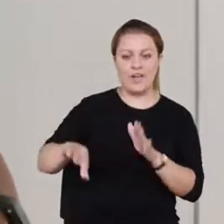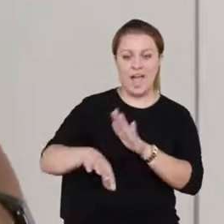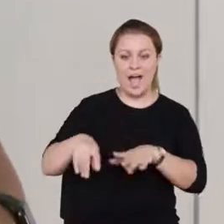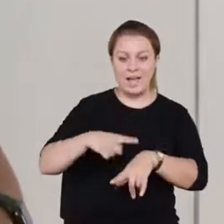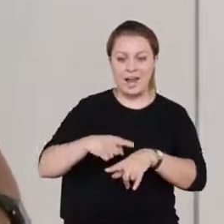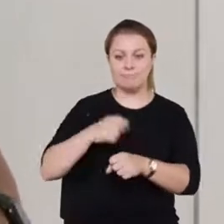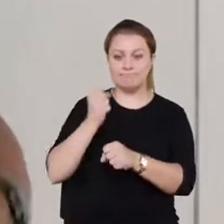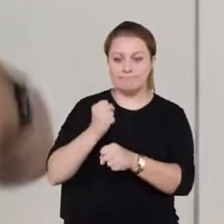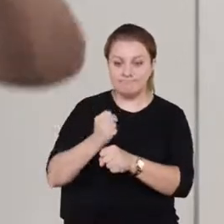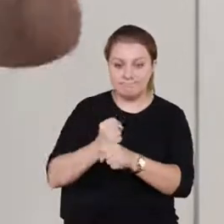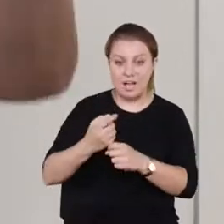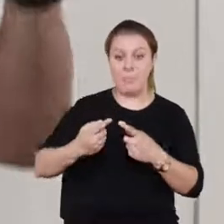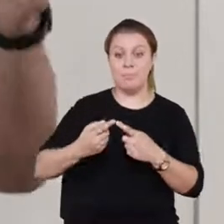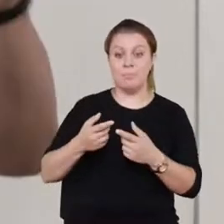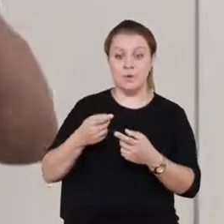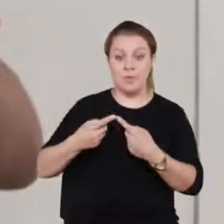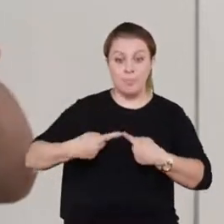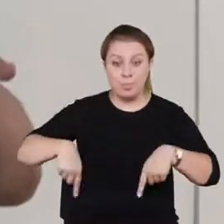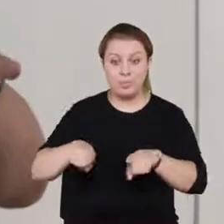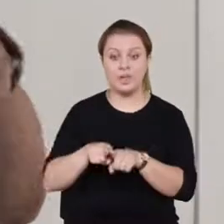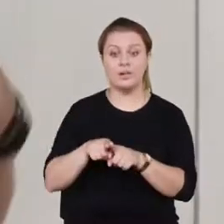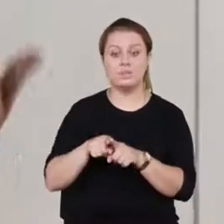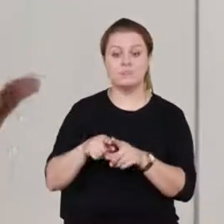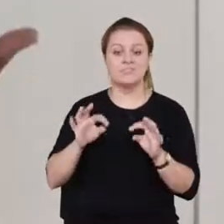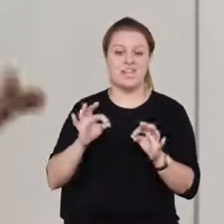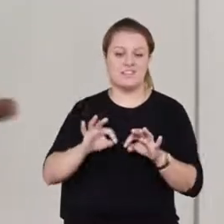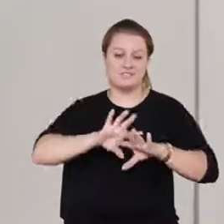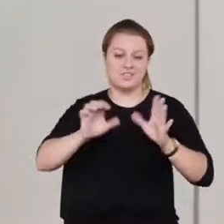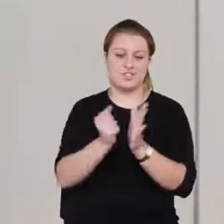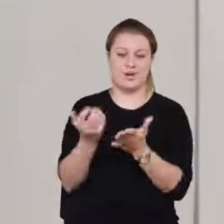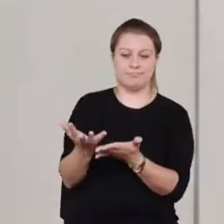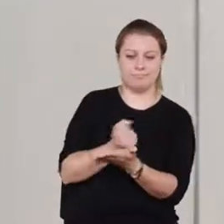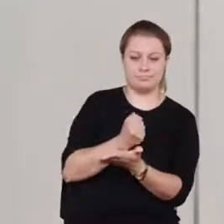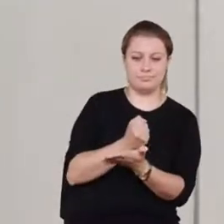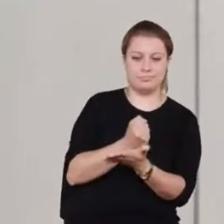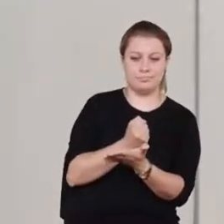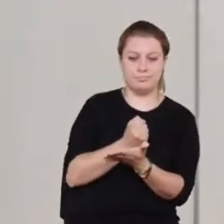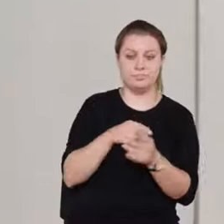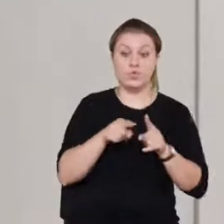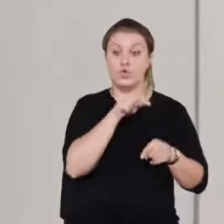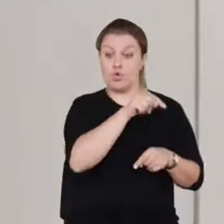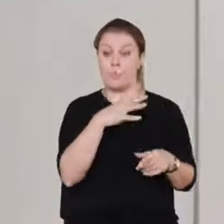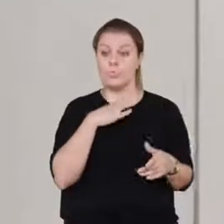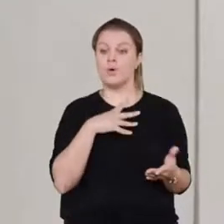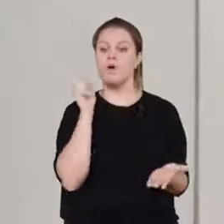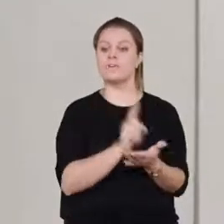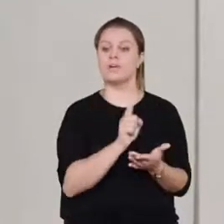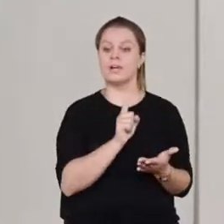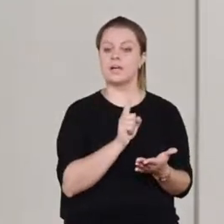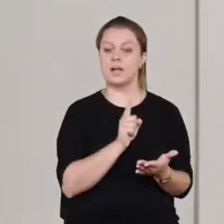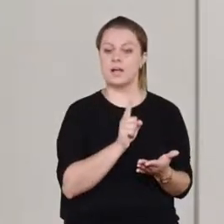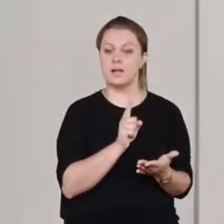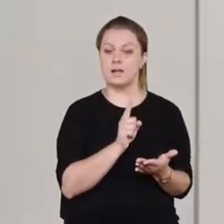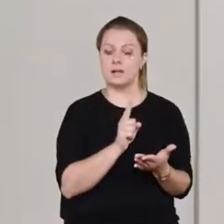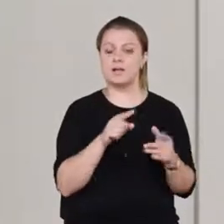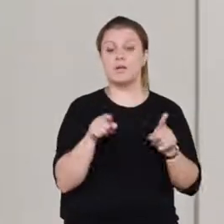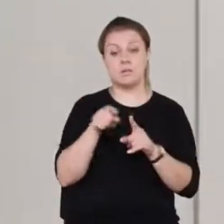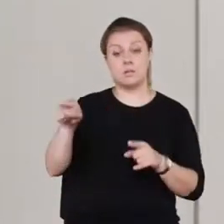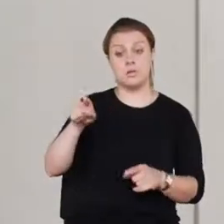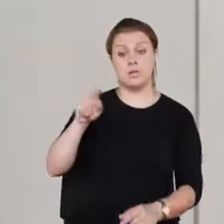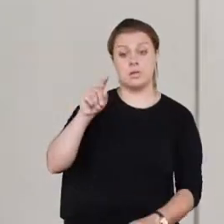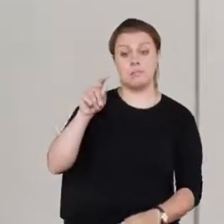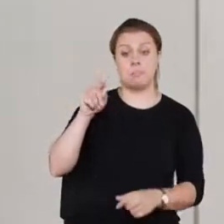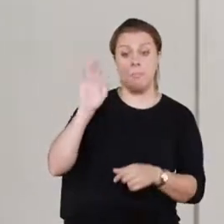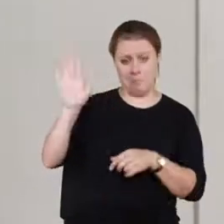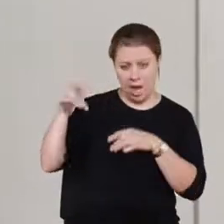rękami wytwarza. Więc to była taka wizja, to była wizja konkurencyjna i ona wygrała. Ona wygrała. W sensie Andrzej oczywiście ma rację, że